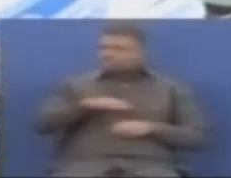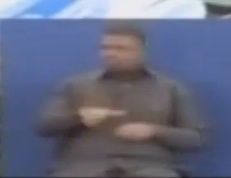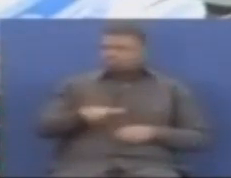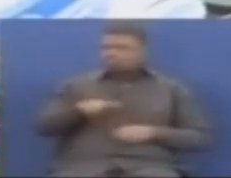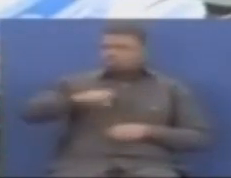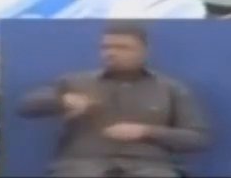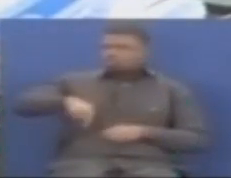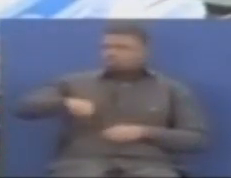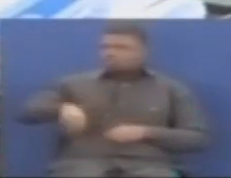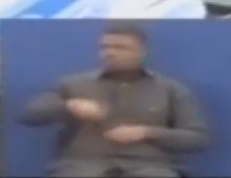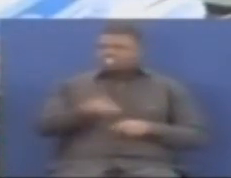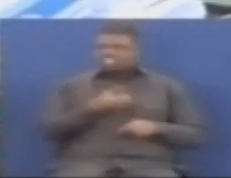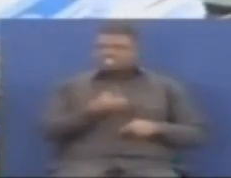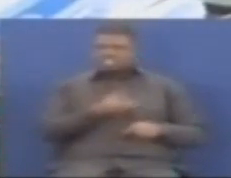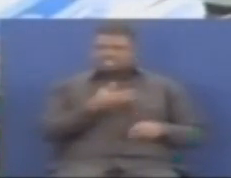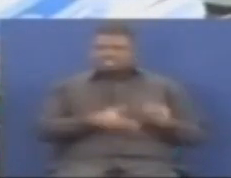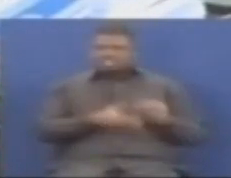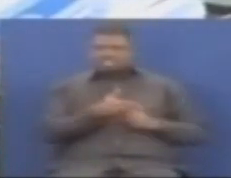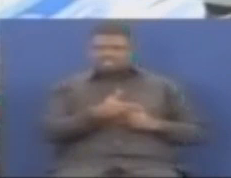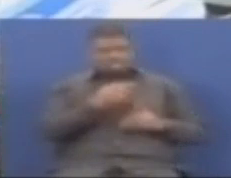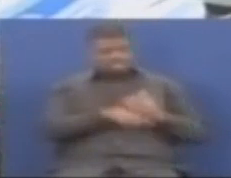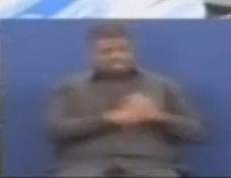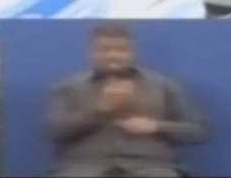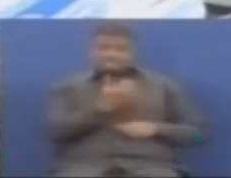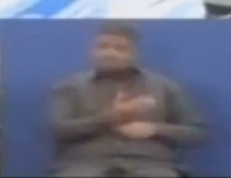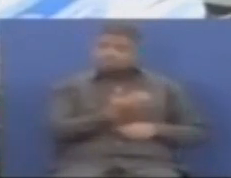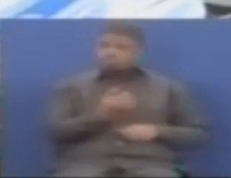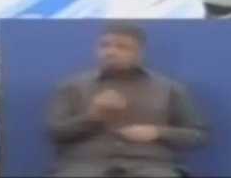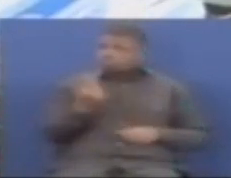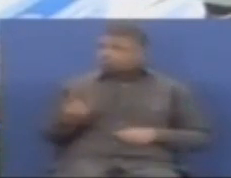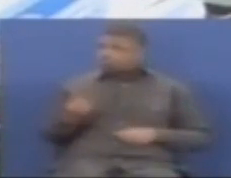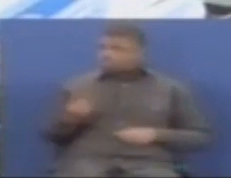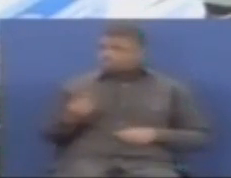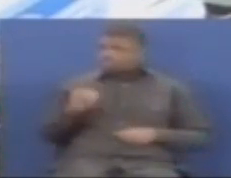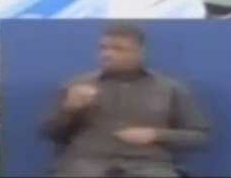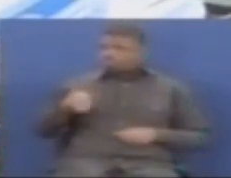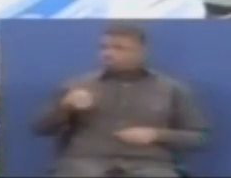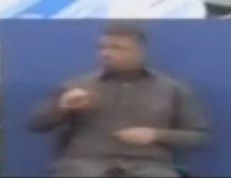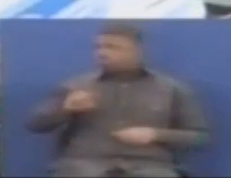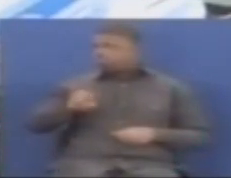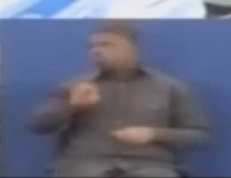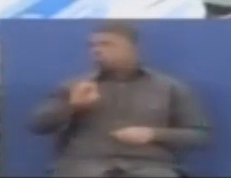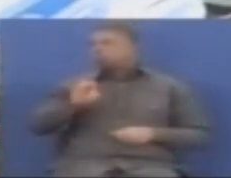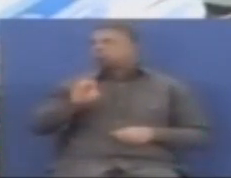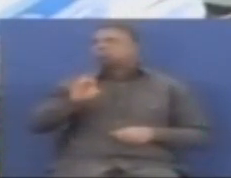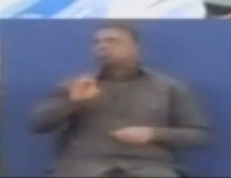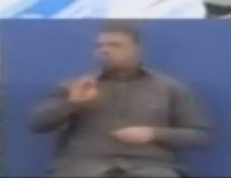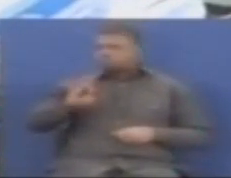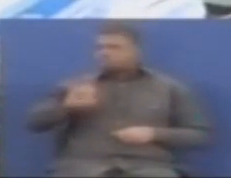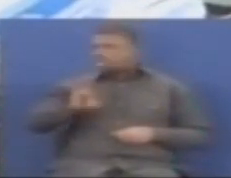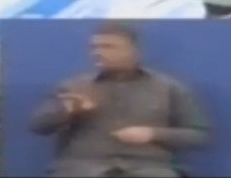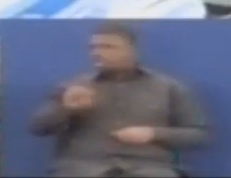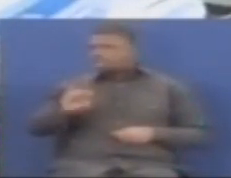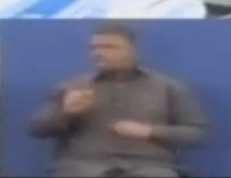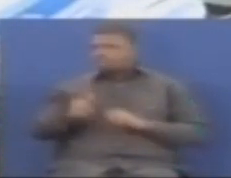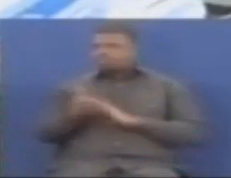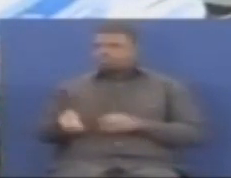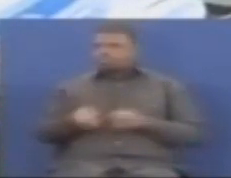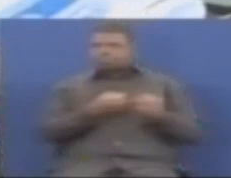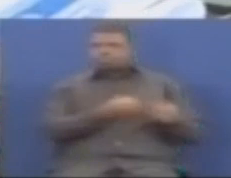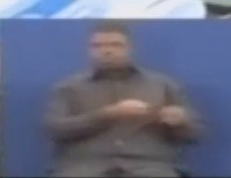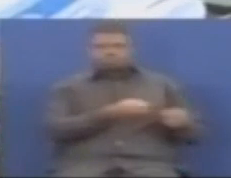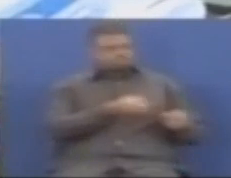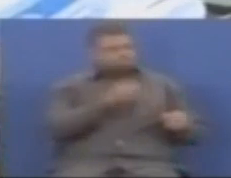Korogwe vijijini, na kati ya kata 5 tayari kata moja ya Mswaha Majengo imeshaanza kupelekea umeme. Zimebaki kata